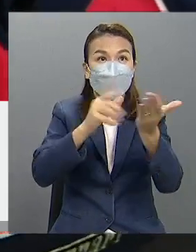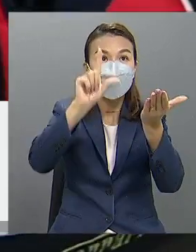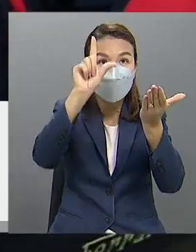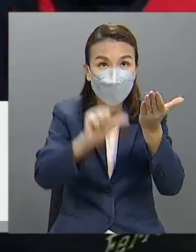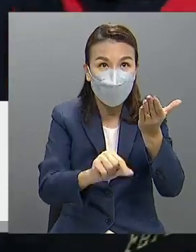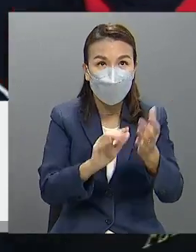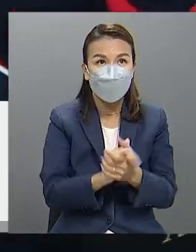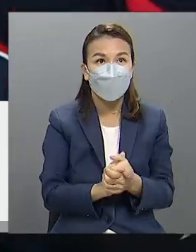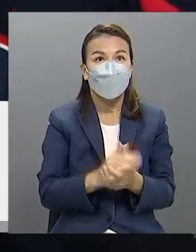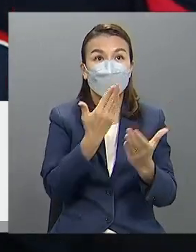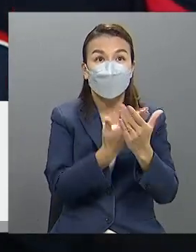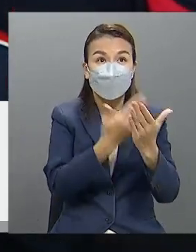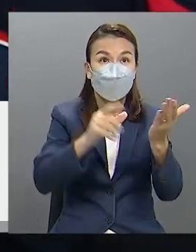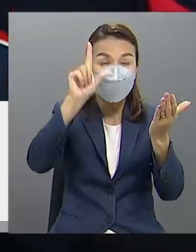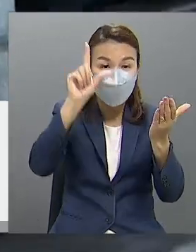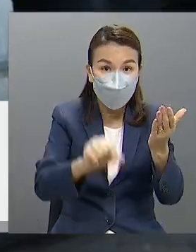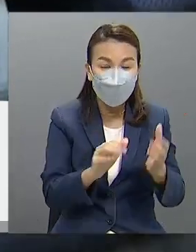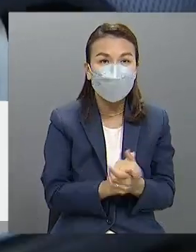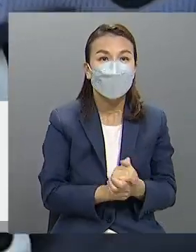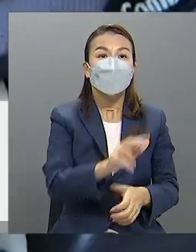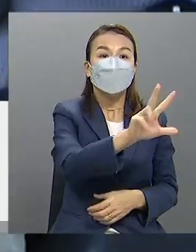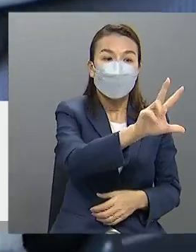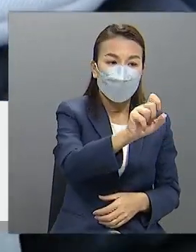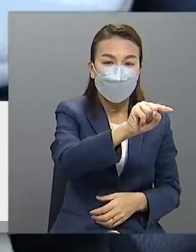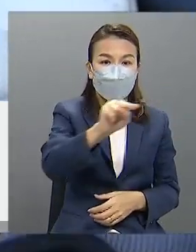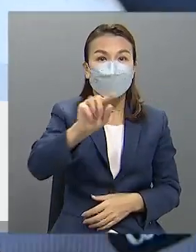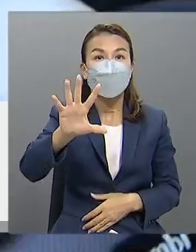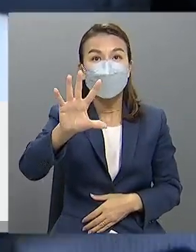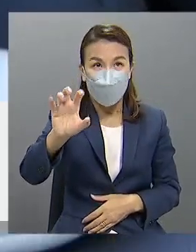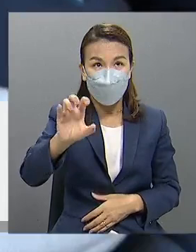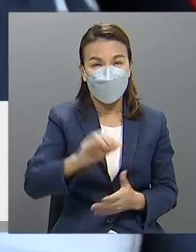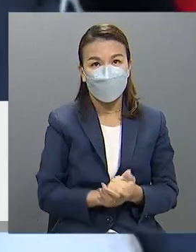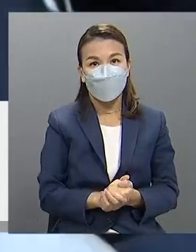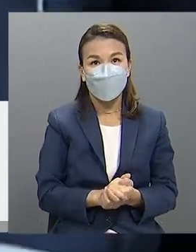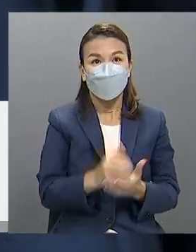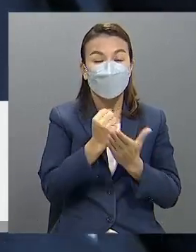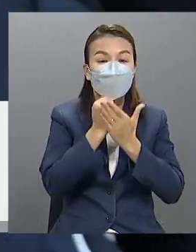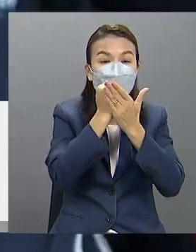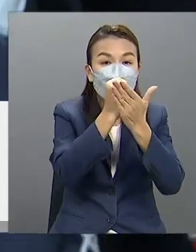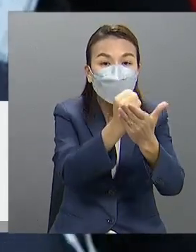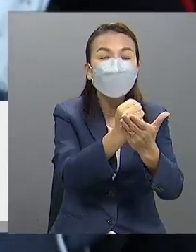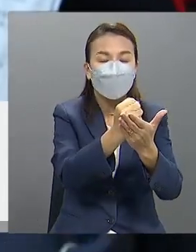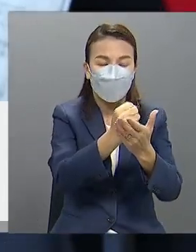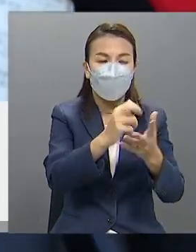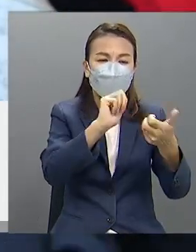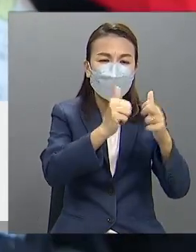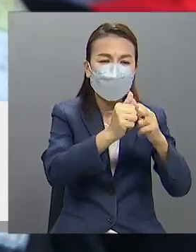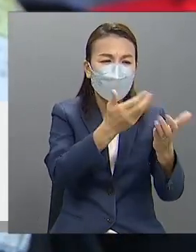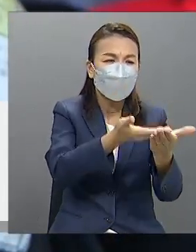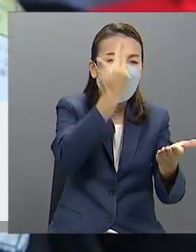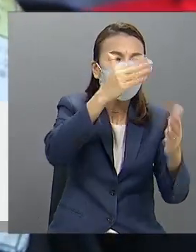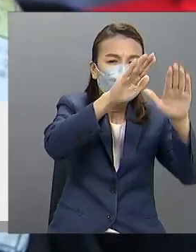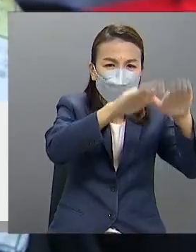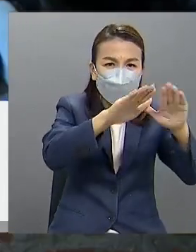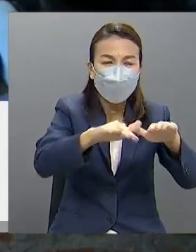ากๆเลยค่ะมีตั้งแต่หลัก300-500บาทด้วยกันเพื่อที่จะช่วยแบ่งปันความเดือดร้อนของผู้ปกครองที่ได้รับผลกระทบจาก